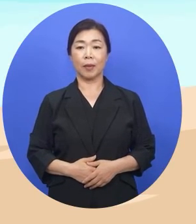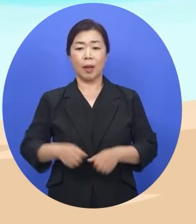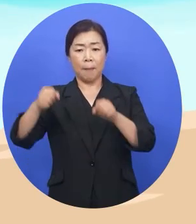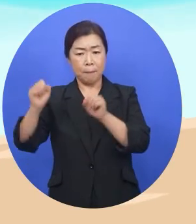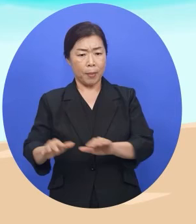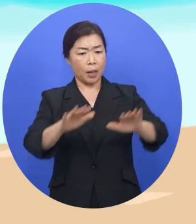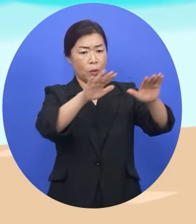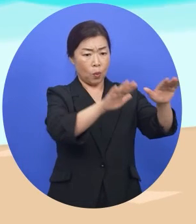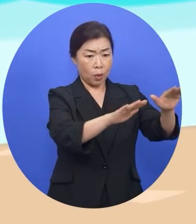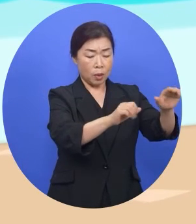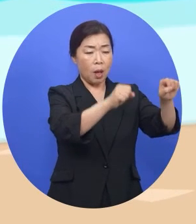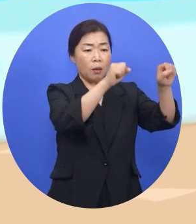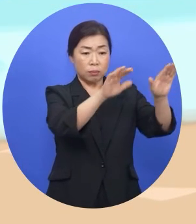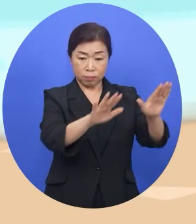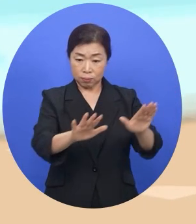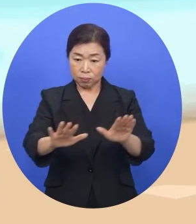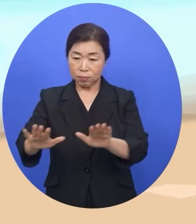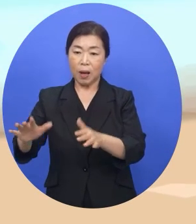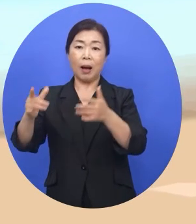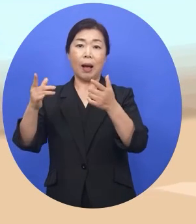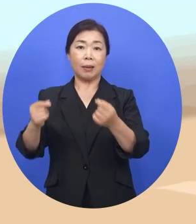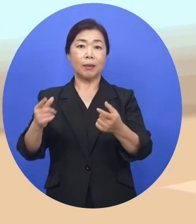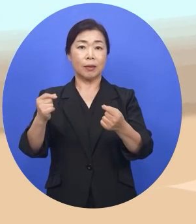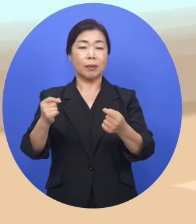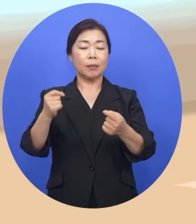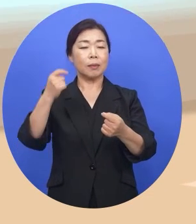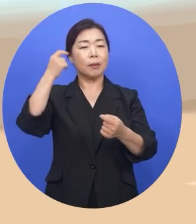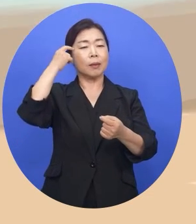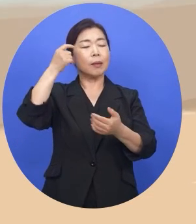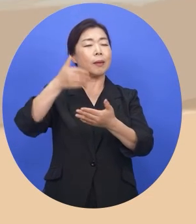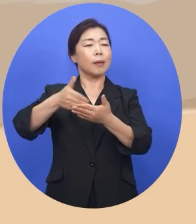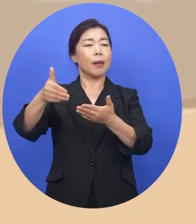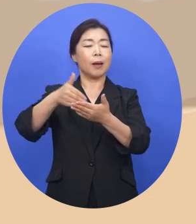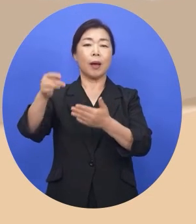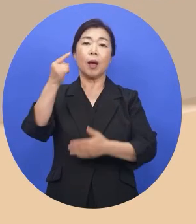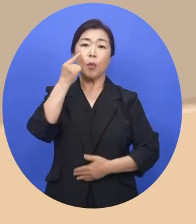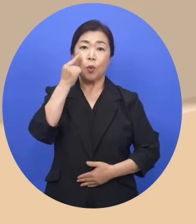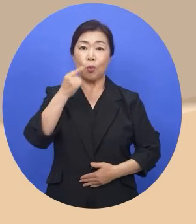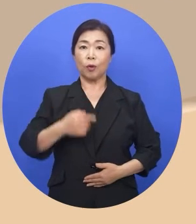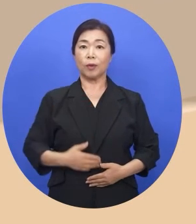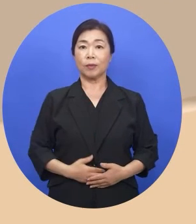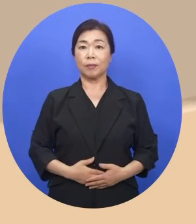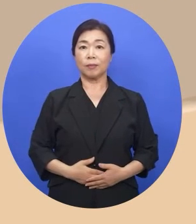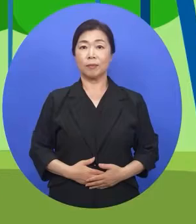파도가 밀려왔다가 서서히 빠지는 것 같은 이미지를 떠올려봐도 좋고